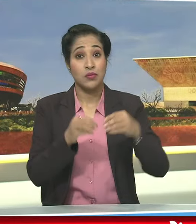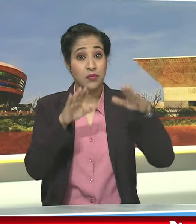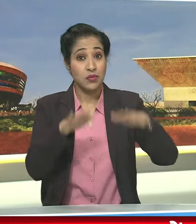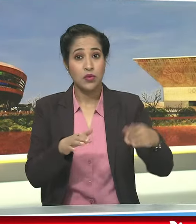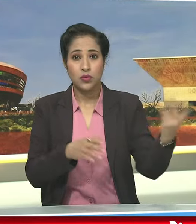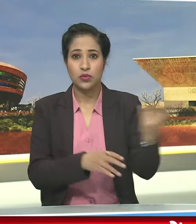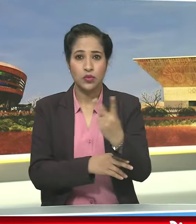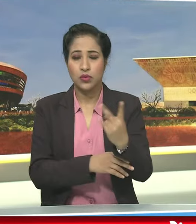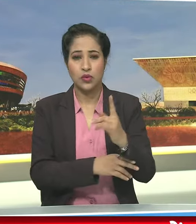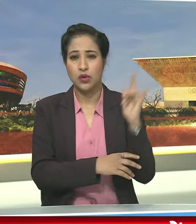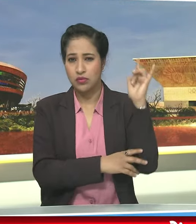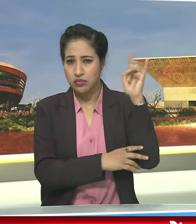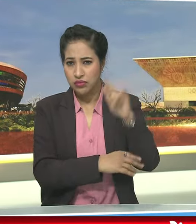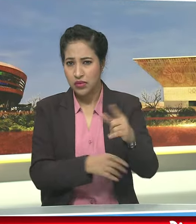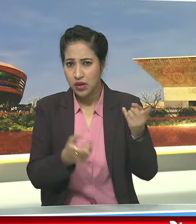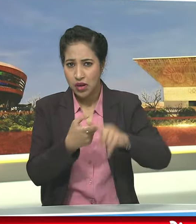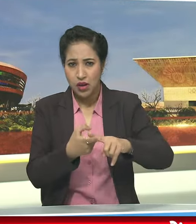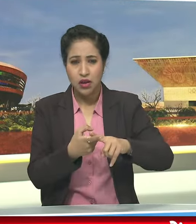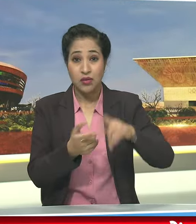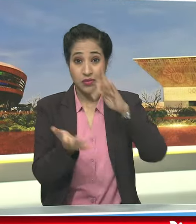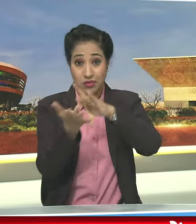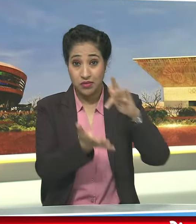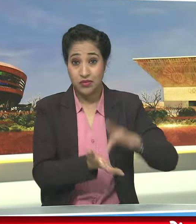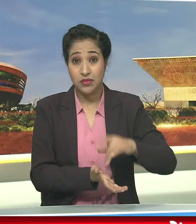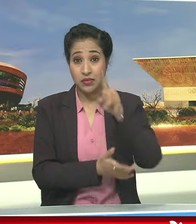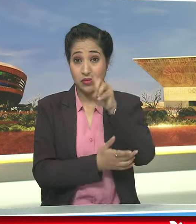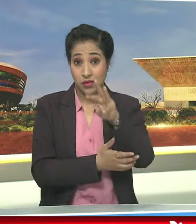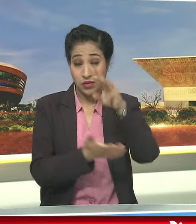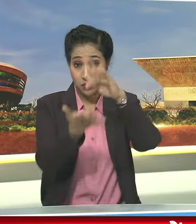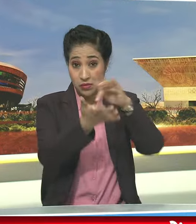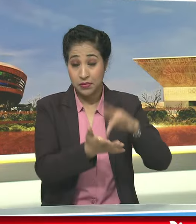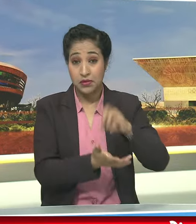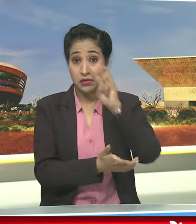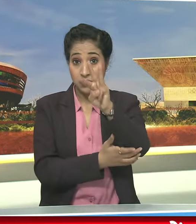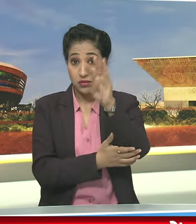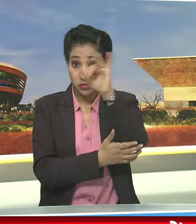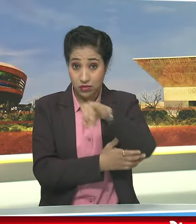13 स्थानों पर 36 जगहों को बनाया गया